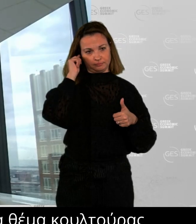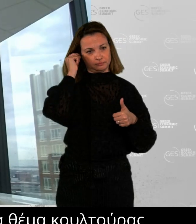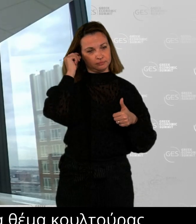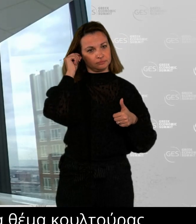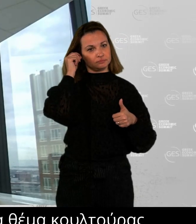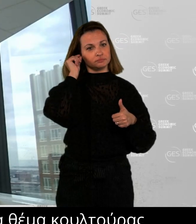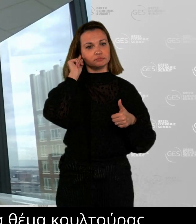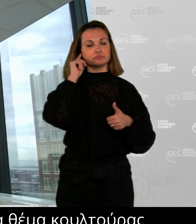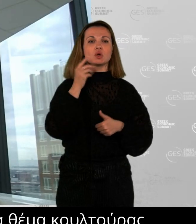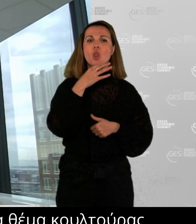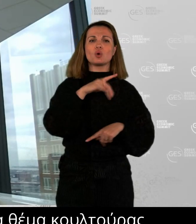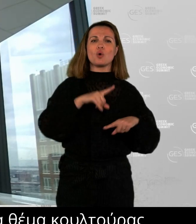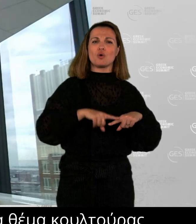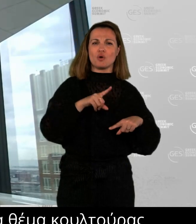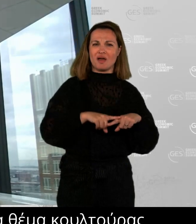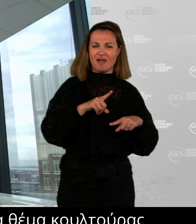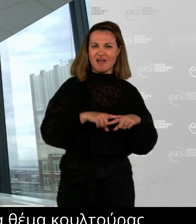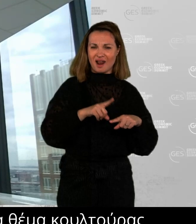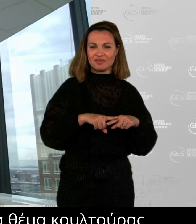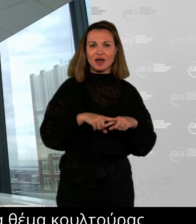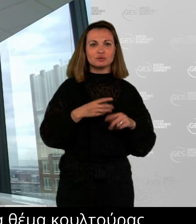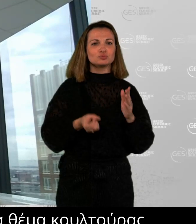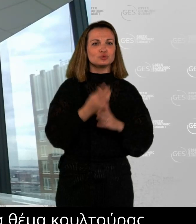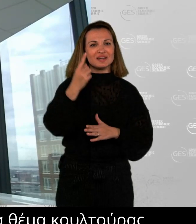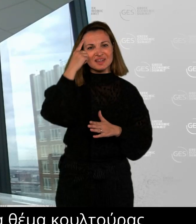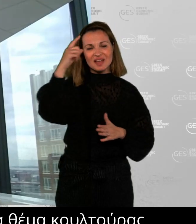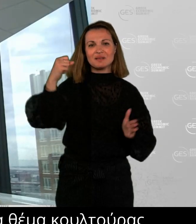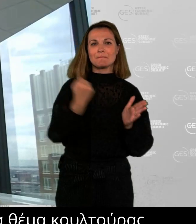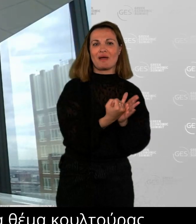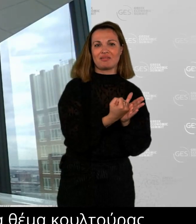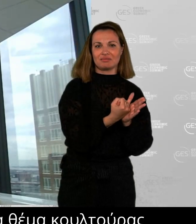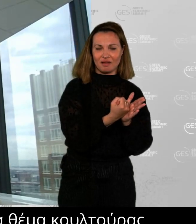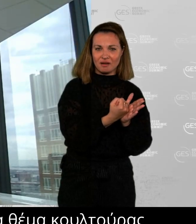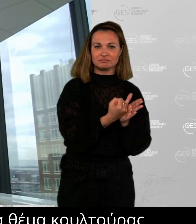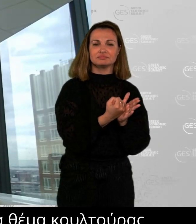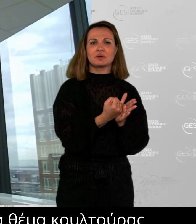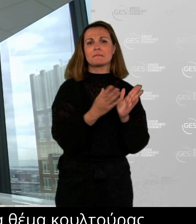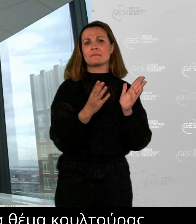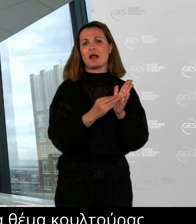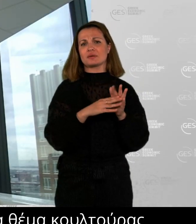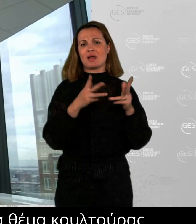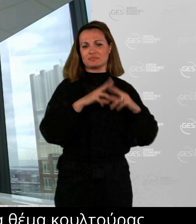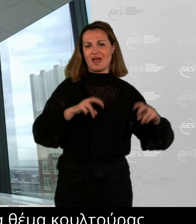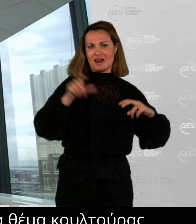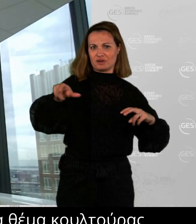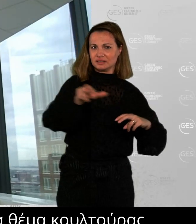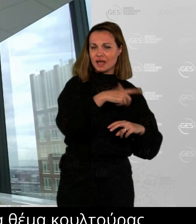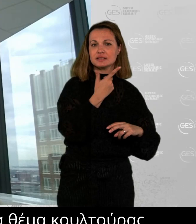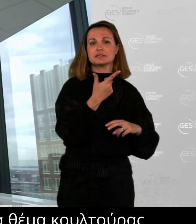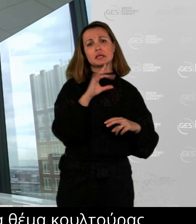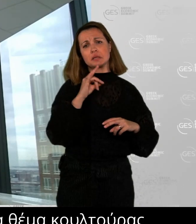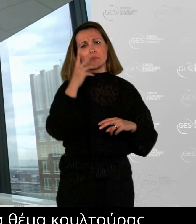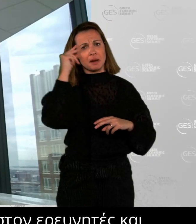στην Ελλάδα οι πατέντες, τουλάχιστον στους ερευνητές και στους πανεπιστημιακούς, δεν έχουν την ίδια αξία όπως έχουν στο